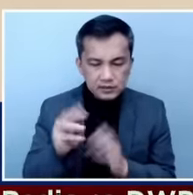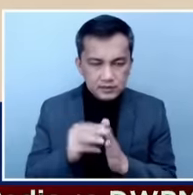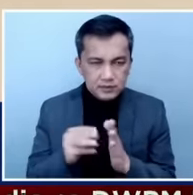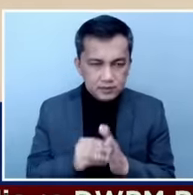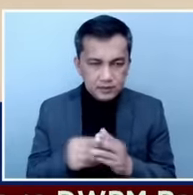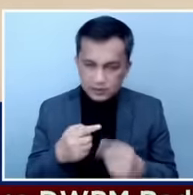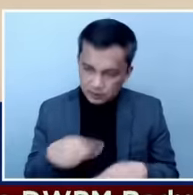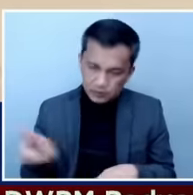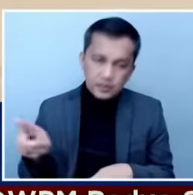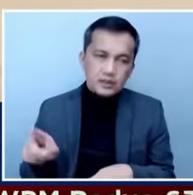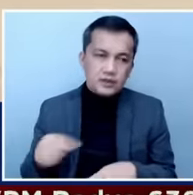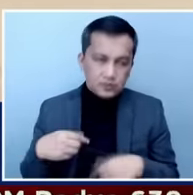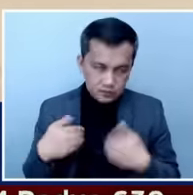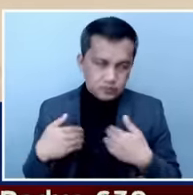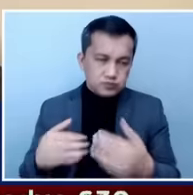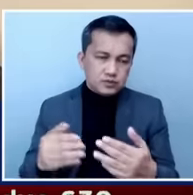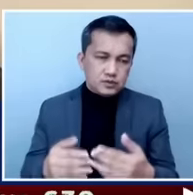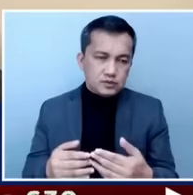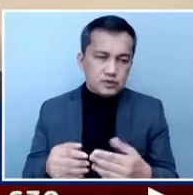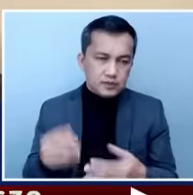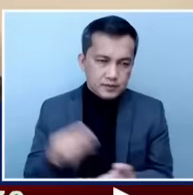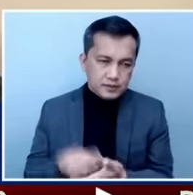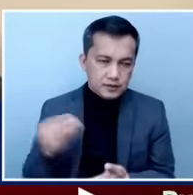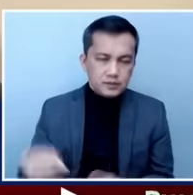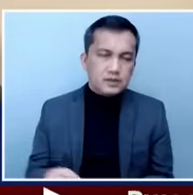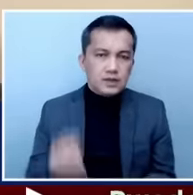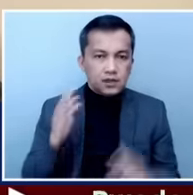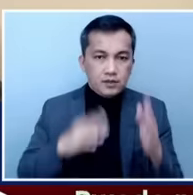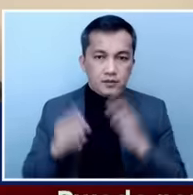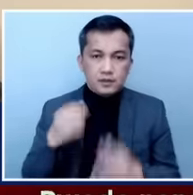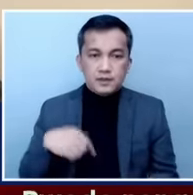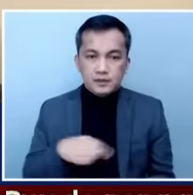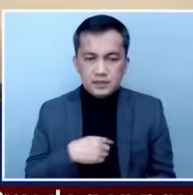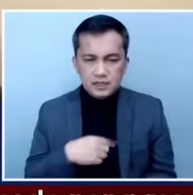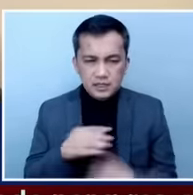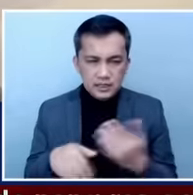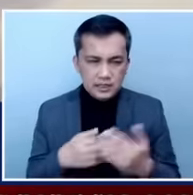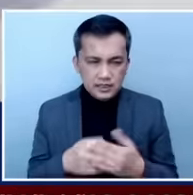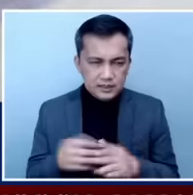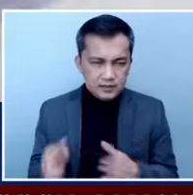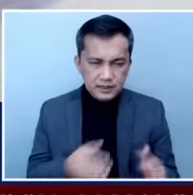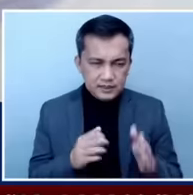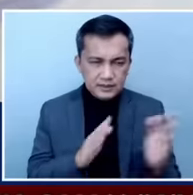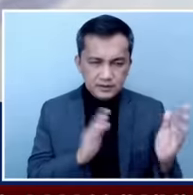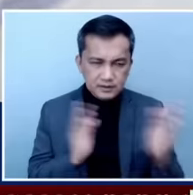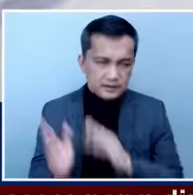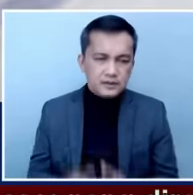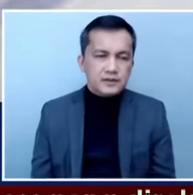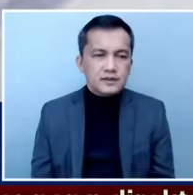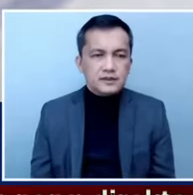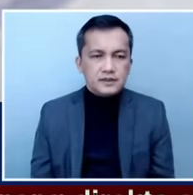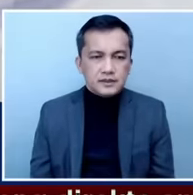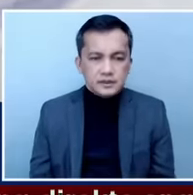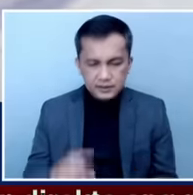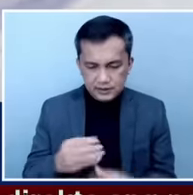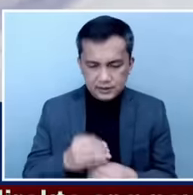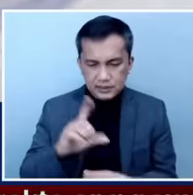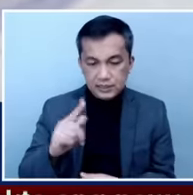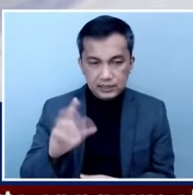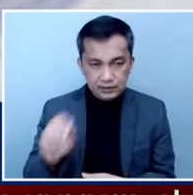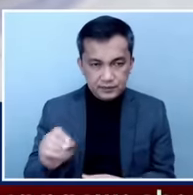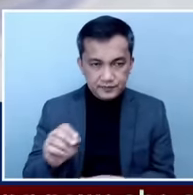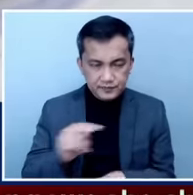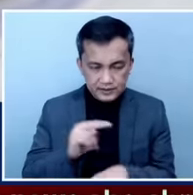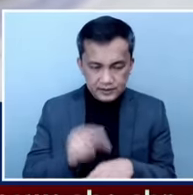then we go ahead with the acquisition. Yung problema natin, lahat ng plano natin naantala. Dagdag ng LTO, ang